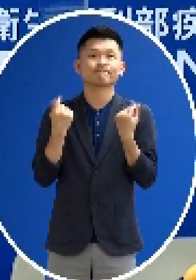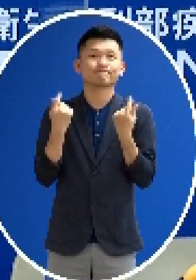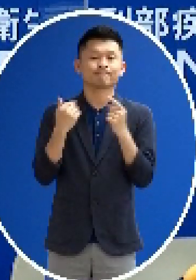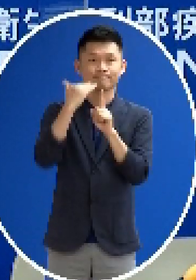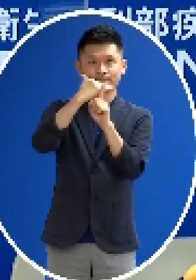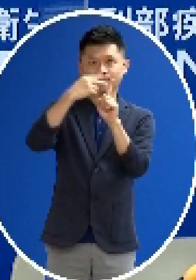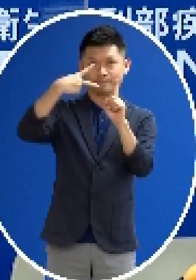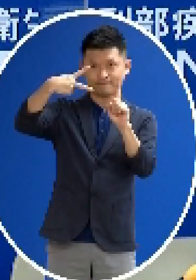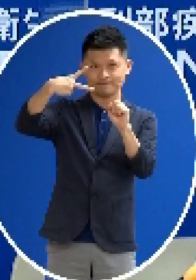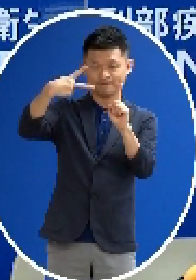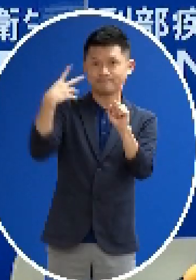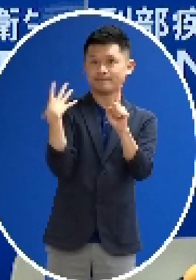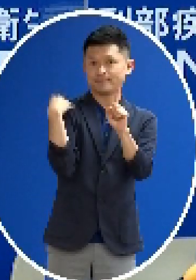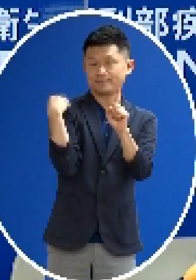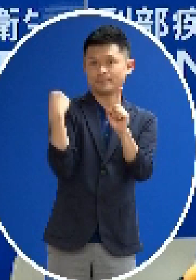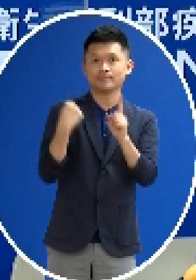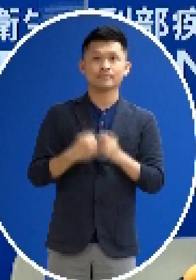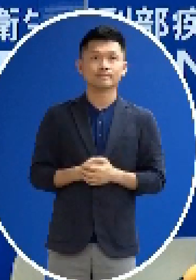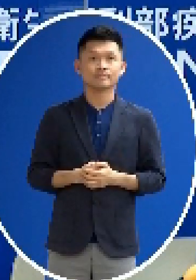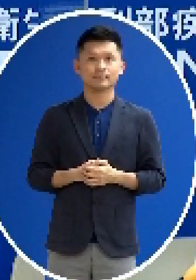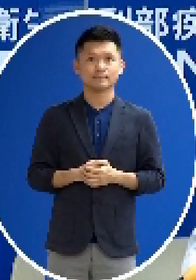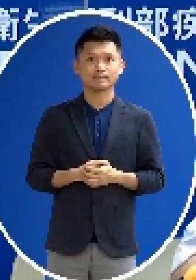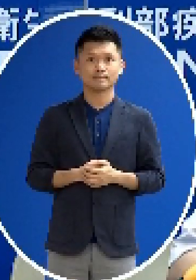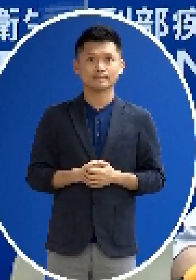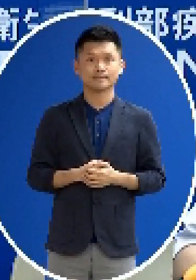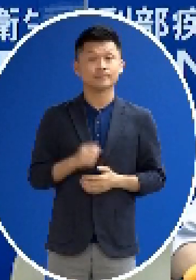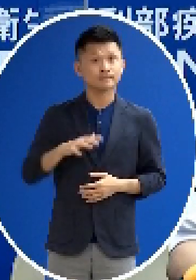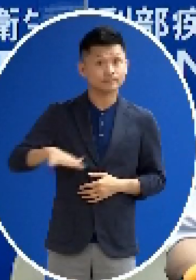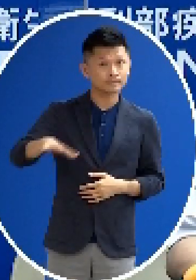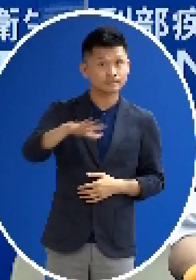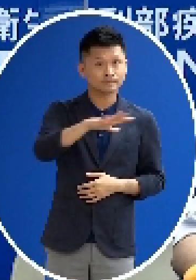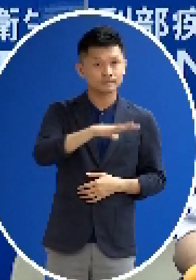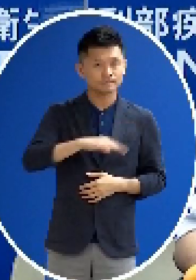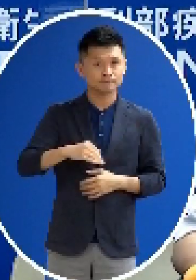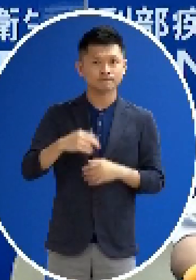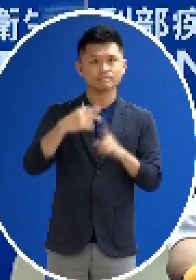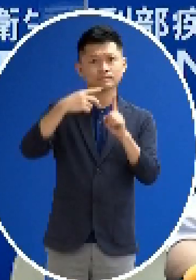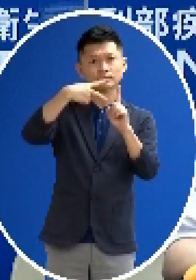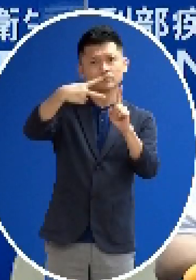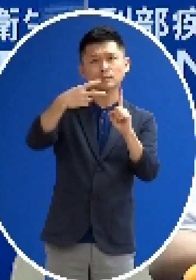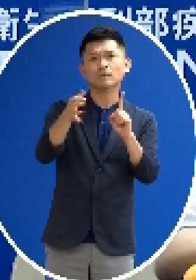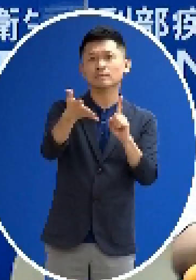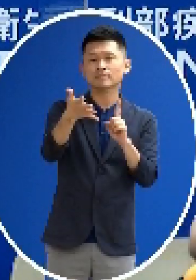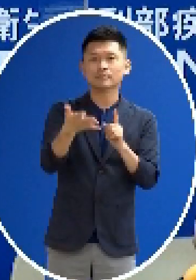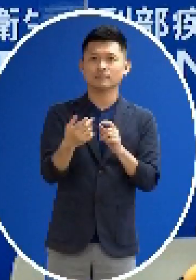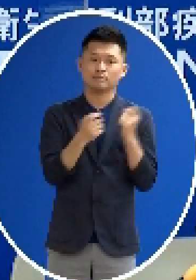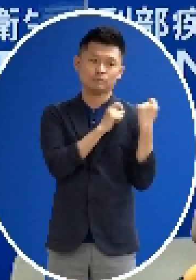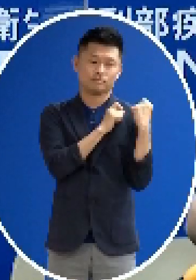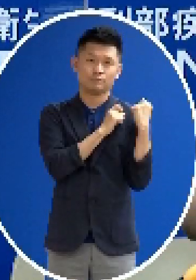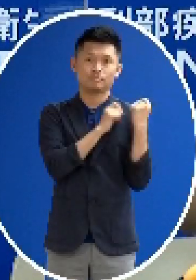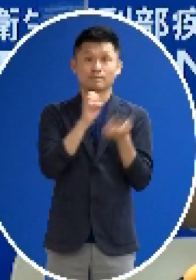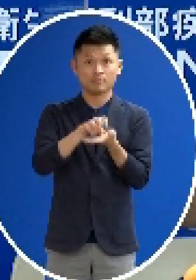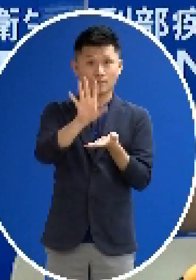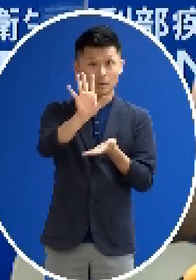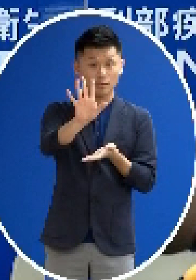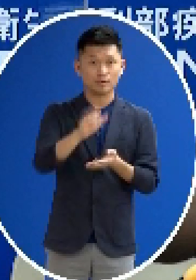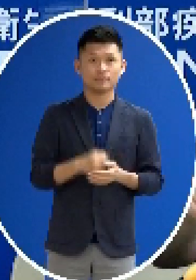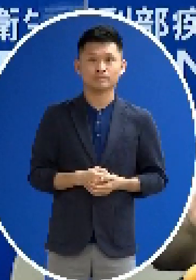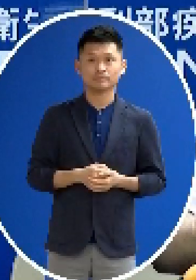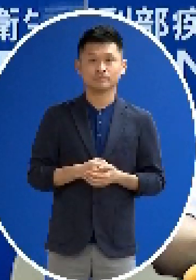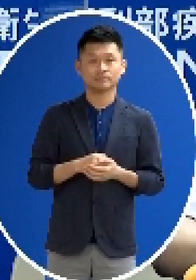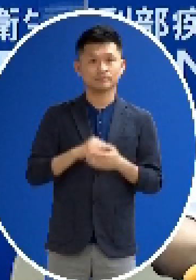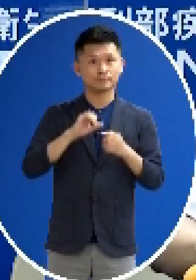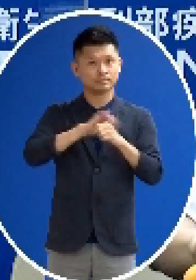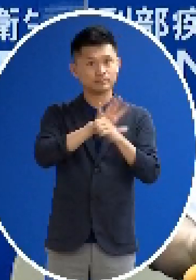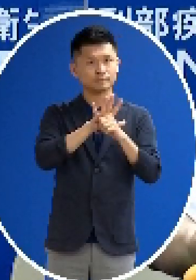哈二级警戒，好，整体哈这些哈维持的理由，但这2天都跟大家报告过，哦，那疫情